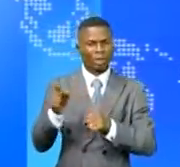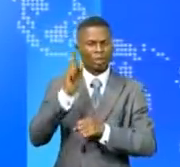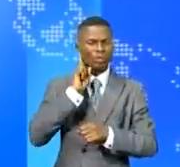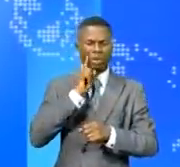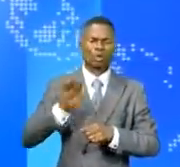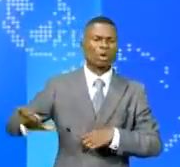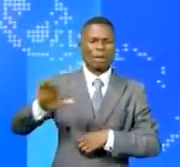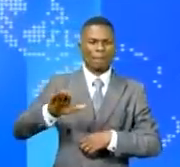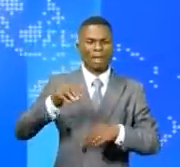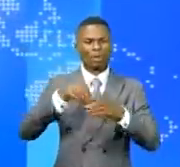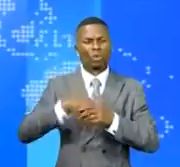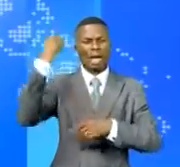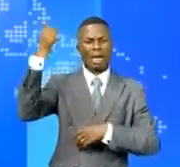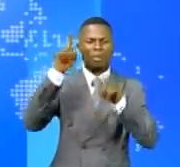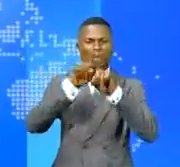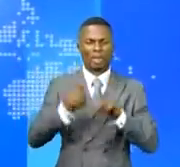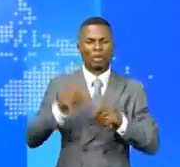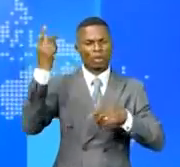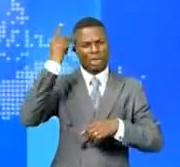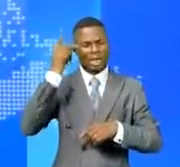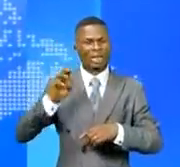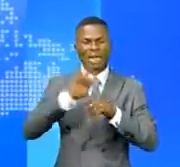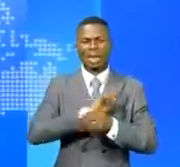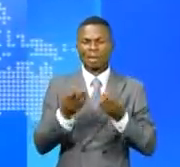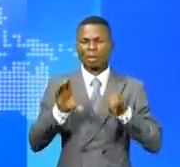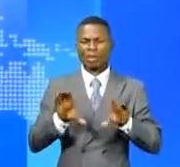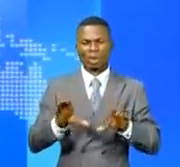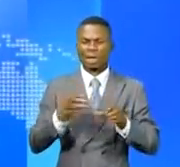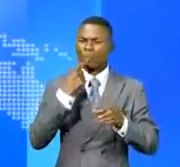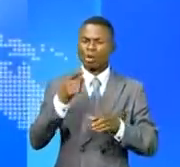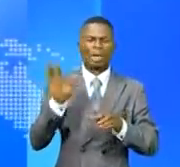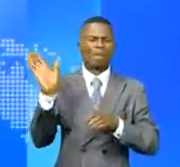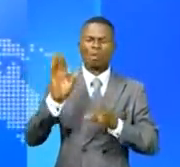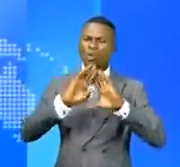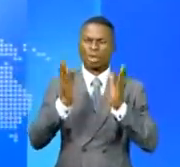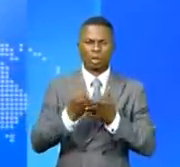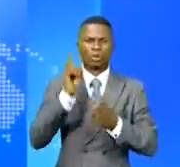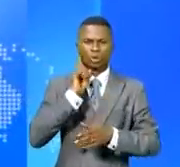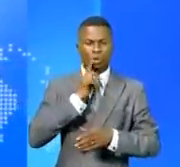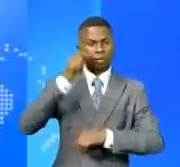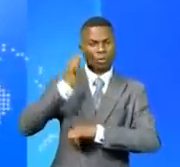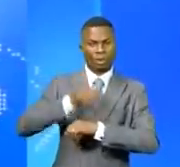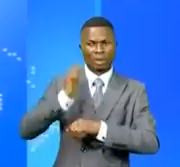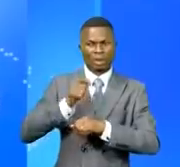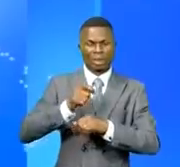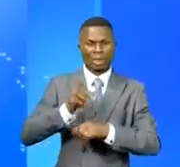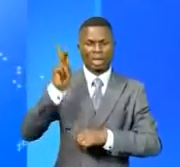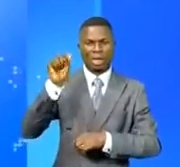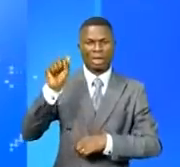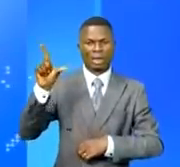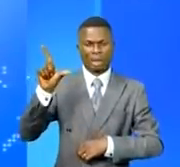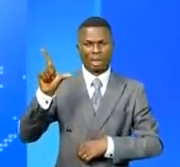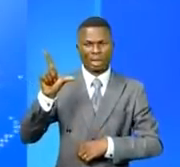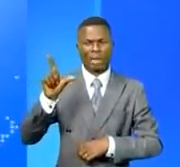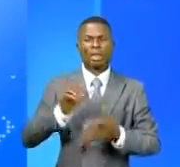main de maître par Patti Kwedi et Chimane Dondo. Sachez également que le juge Kaloubadi Boadiedonné